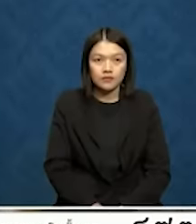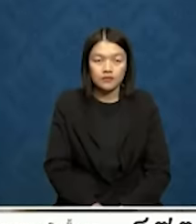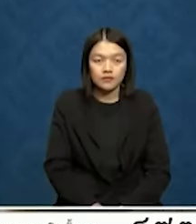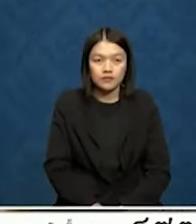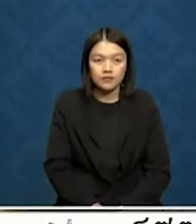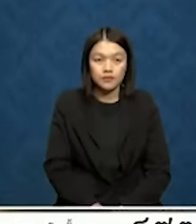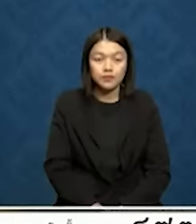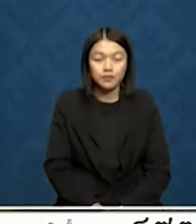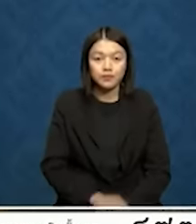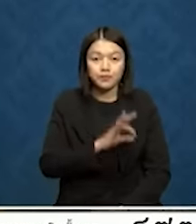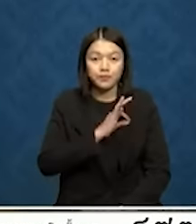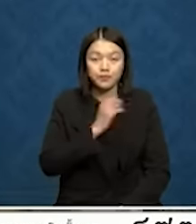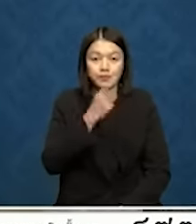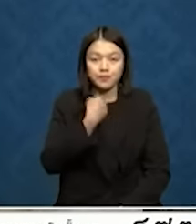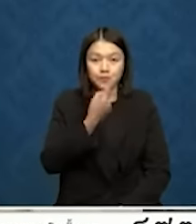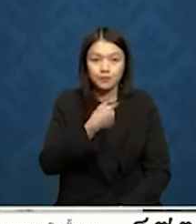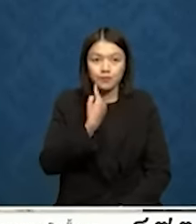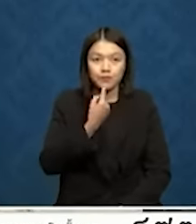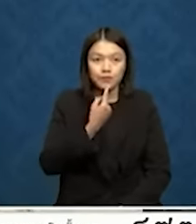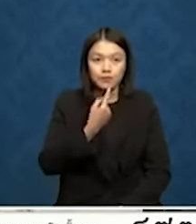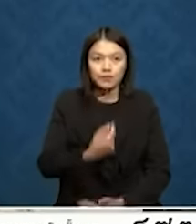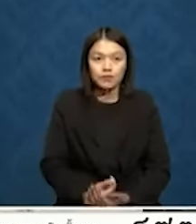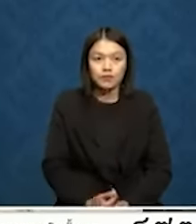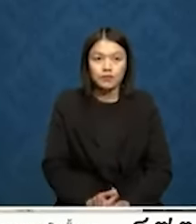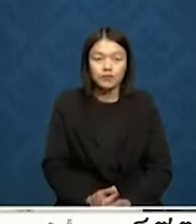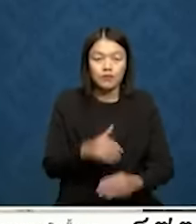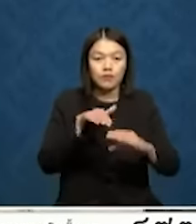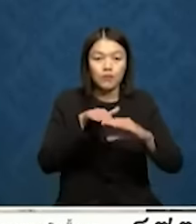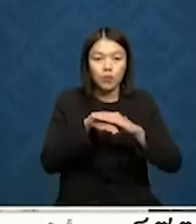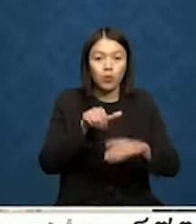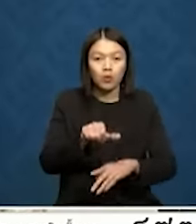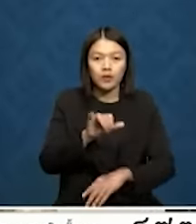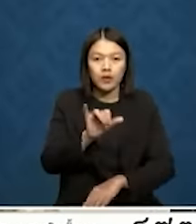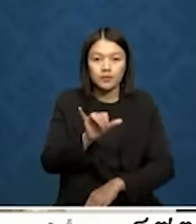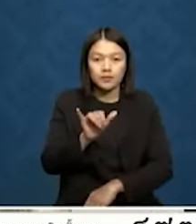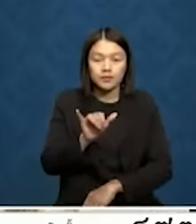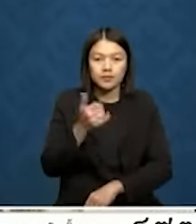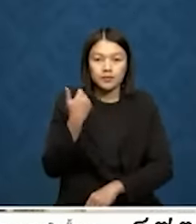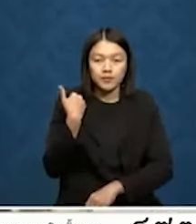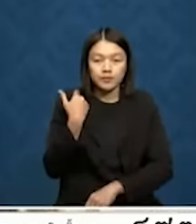มีท่านสมาชิกท่านใดนะครับยังไม่ได้กดบัตรแสดงตนนะครับ